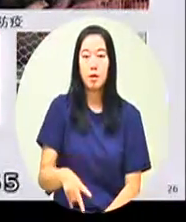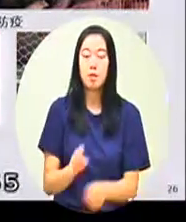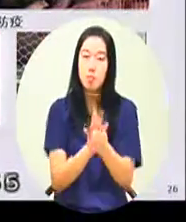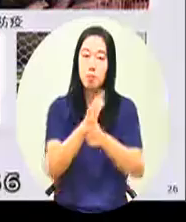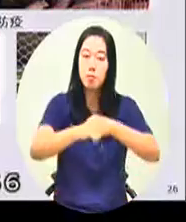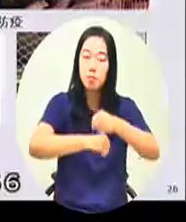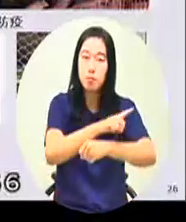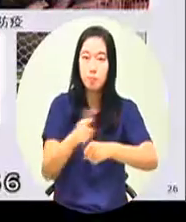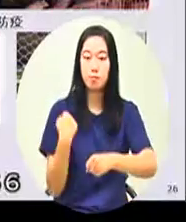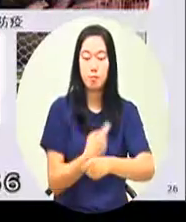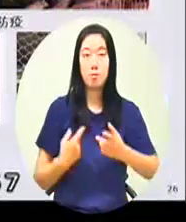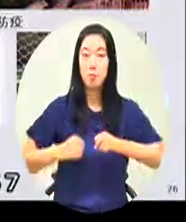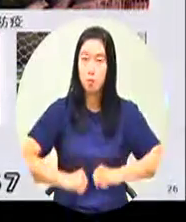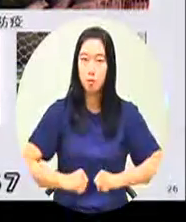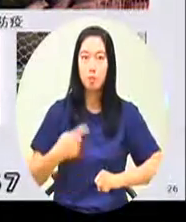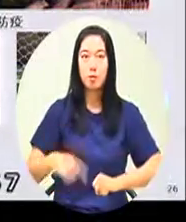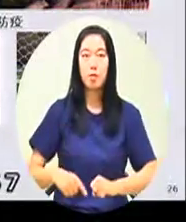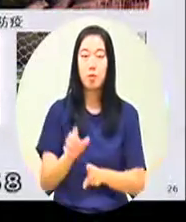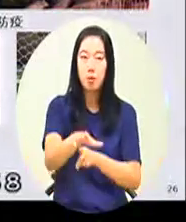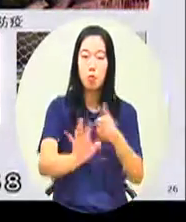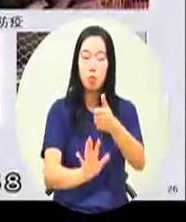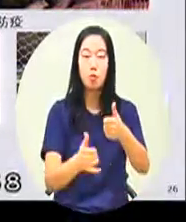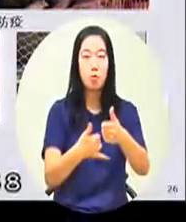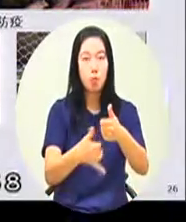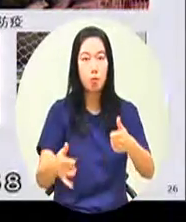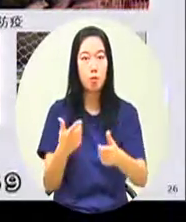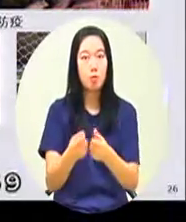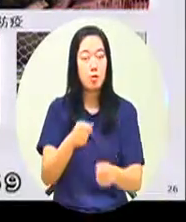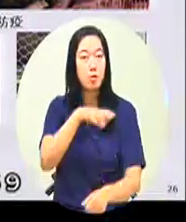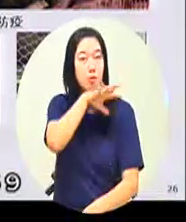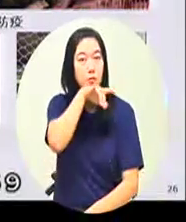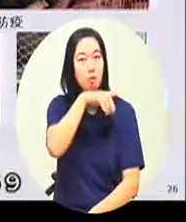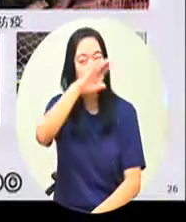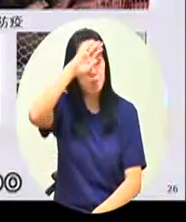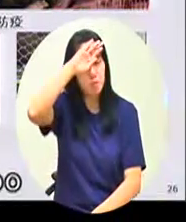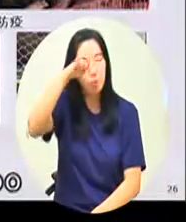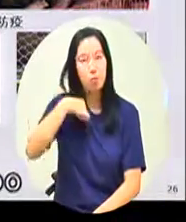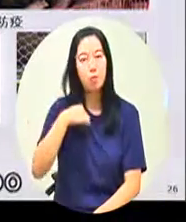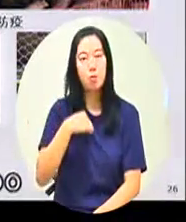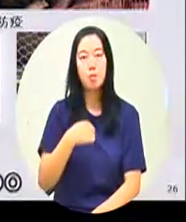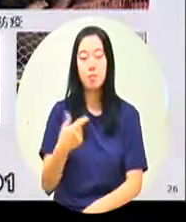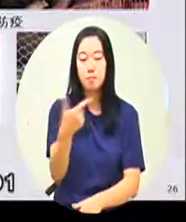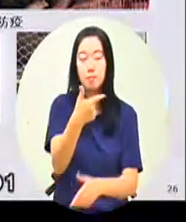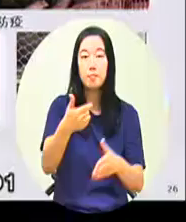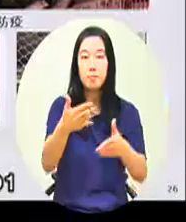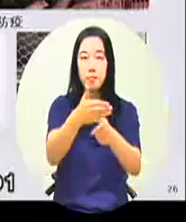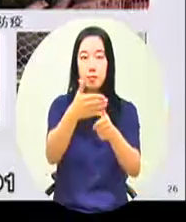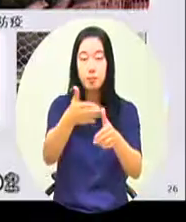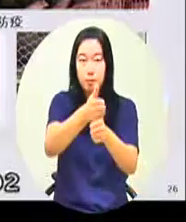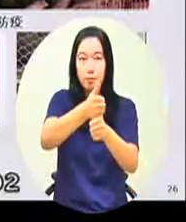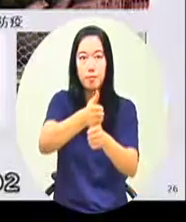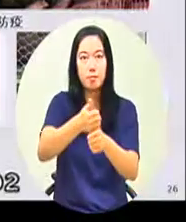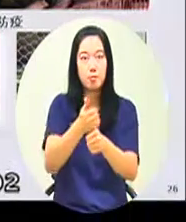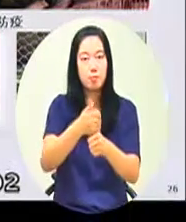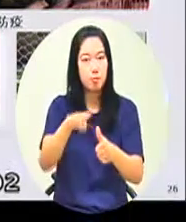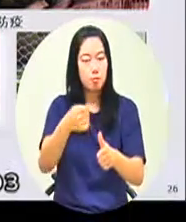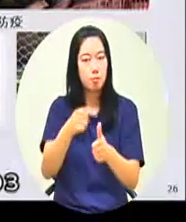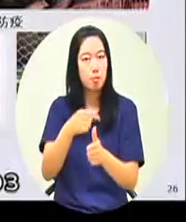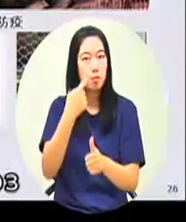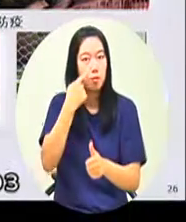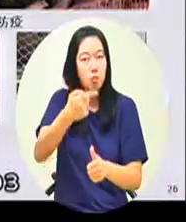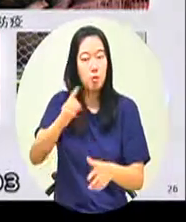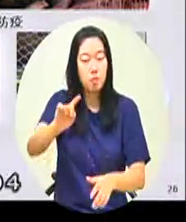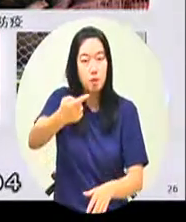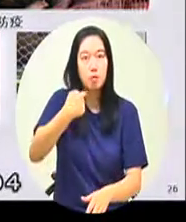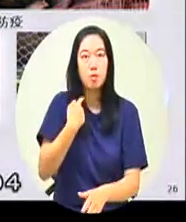的农委会呢一个口蹄疫的评比呢已经是我们6度之冠了。我们持续呢维护动物健康，加